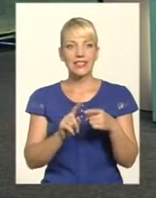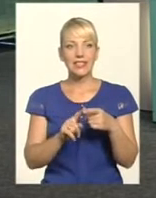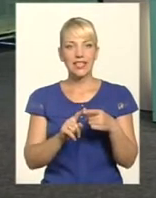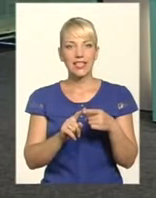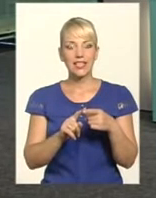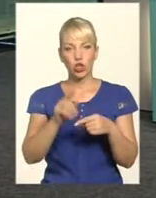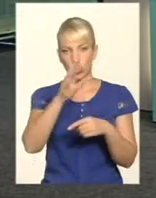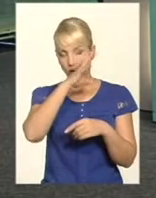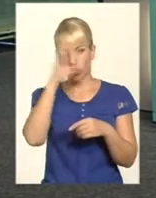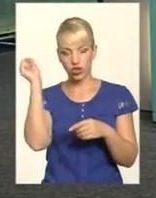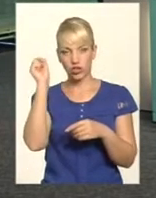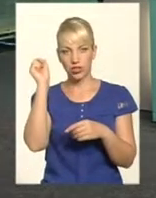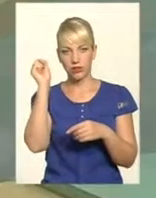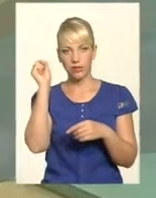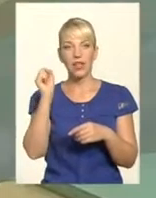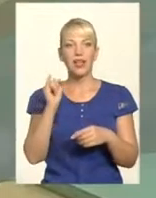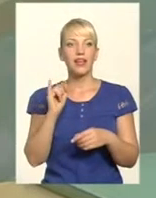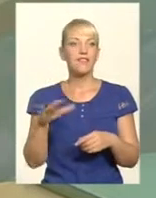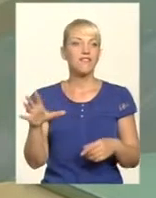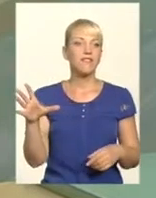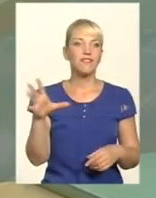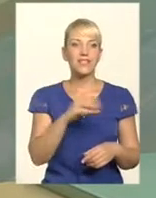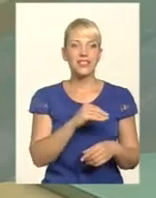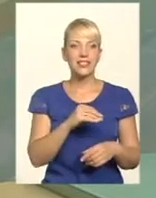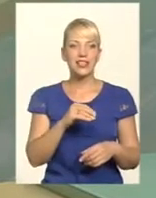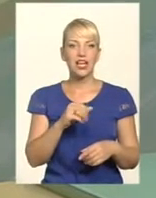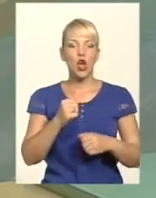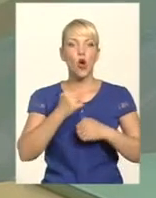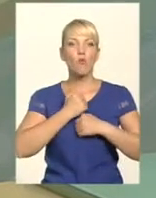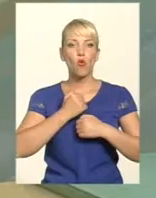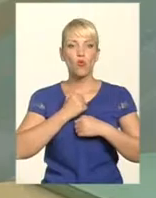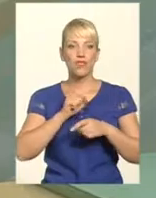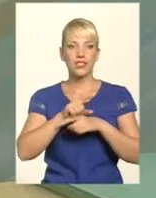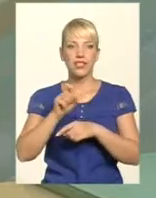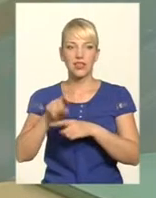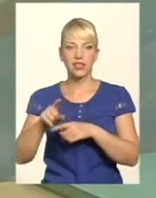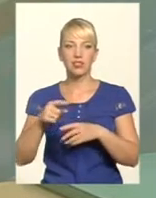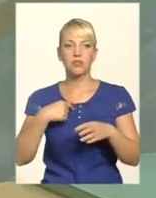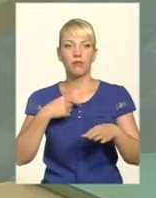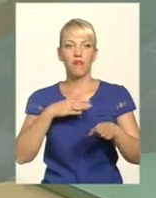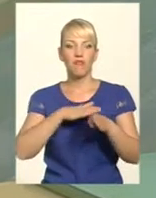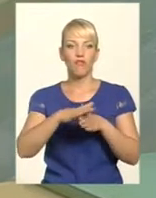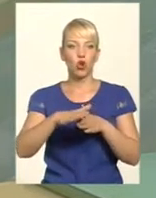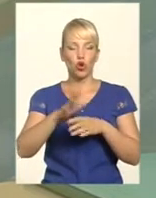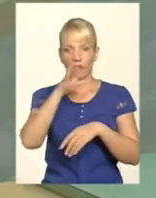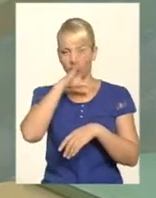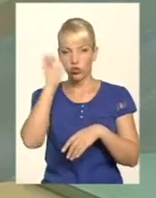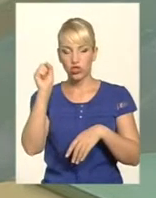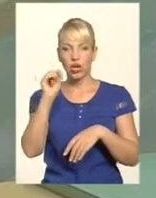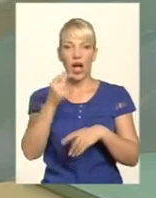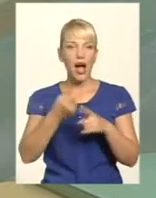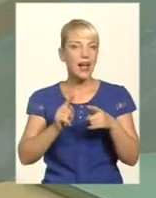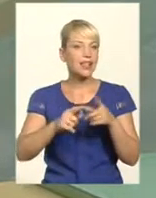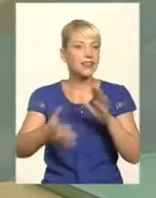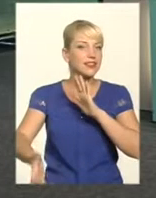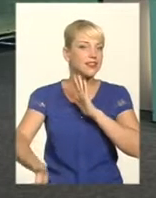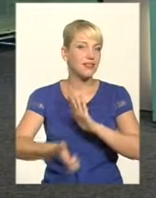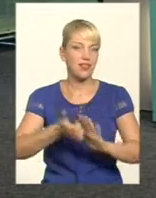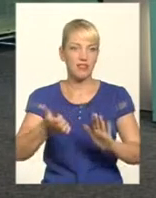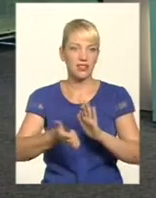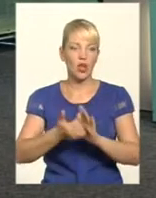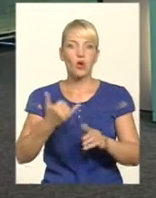нічні. Тому всі практично бойові задачі ми виконуємо в основному вночі. А їх не вистачає? А їх тому і катастрофічно. У